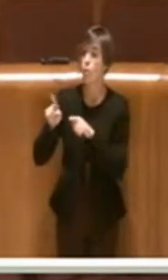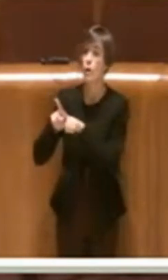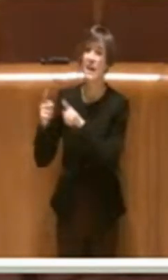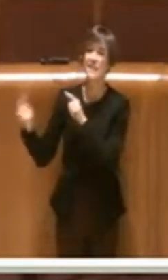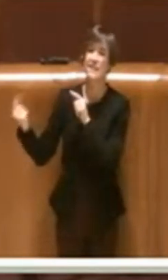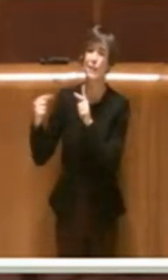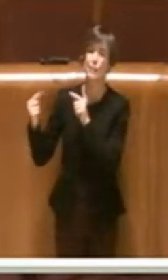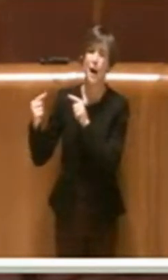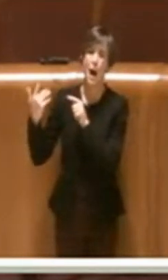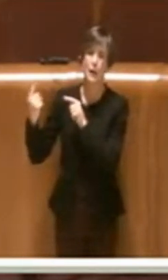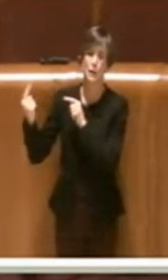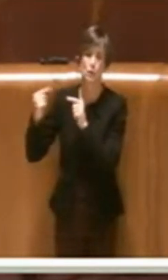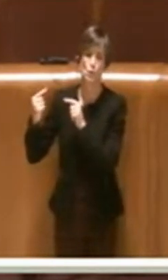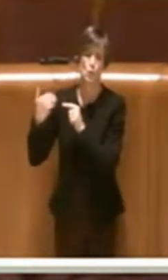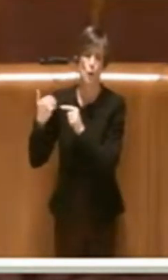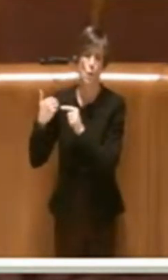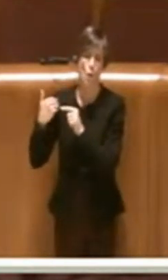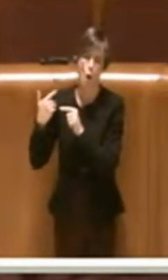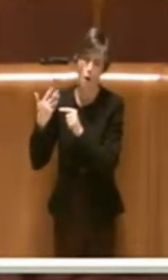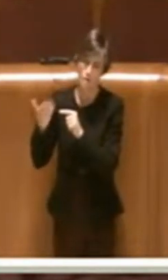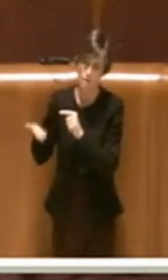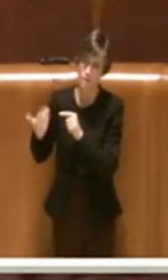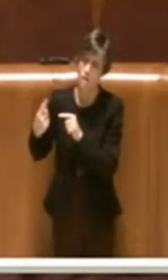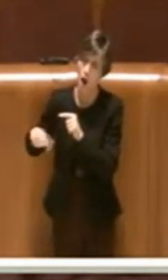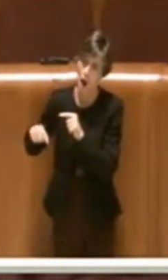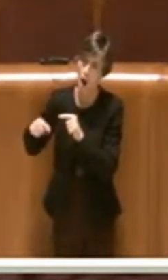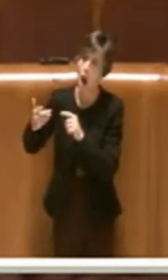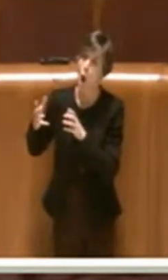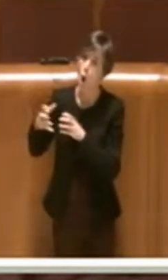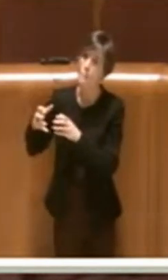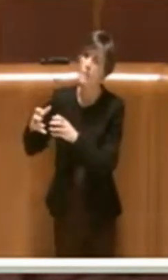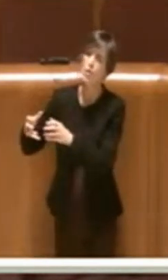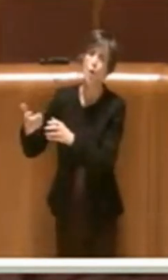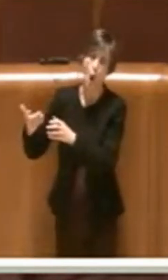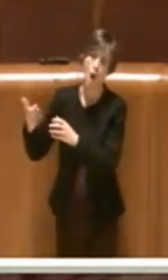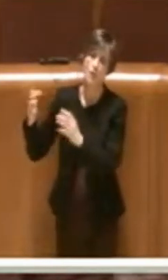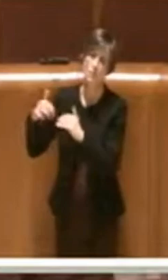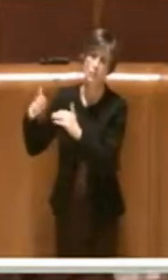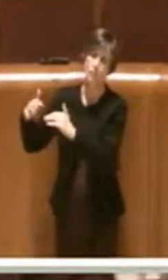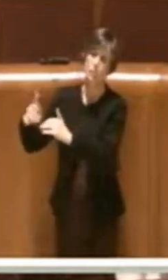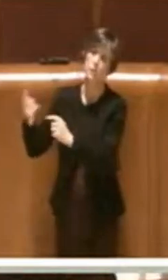discussione che abbiamo fatto nel corso delle commissioni grazie